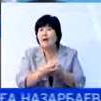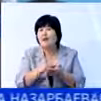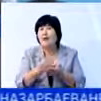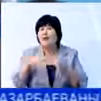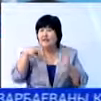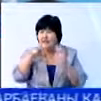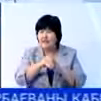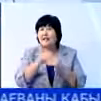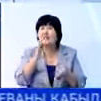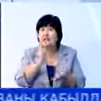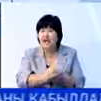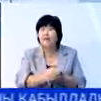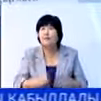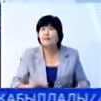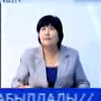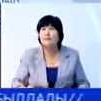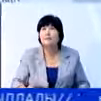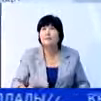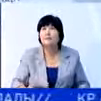тізіміне енгізілді.